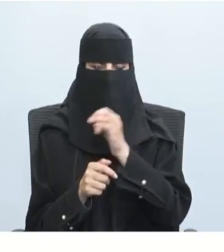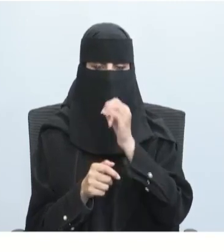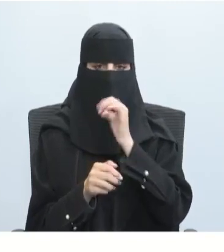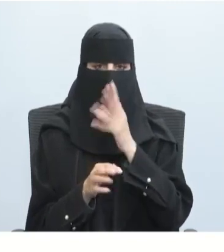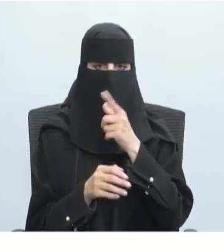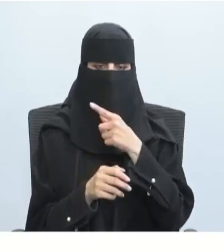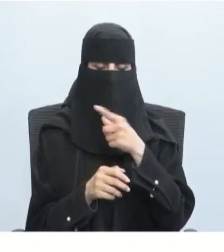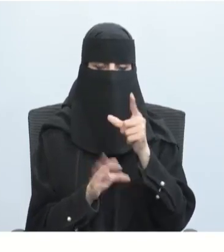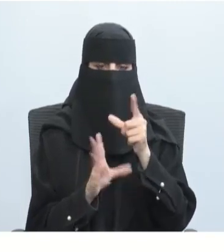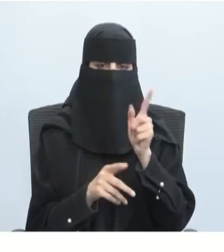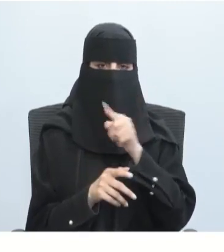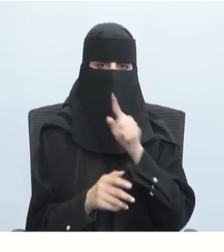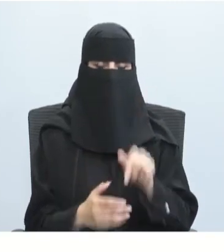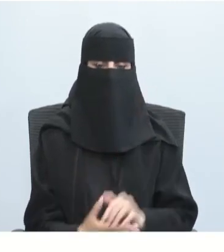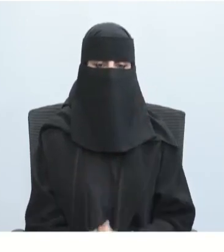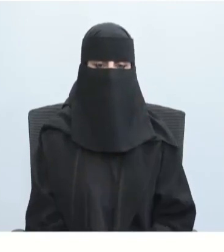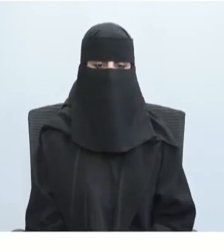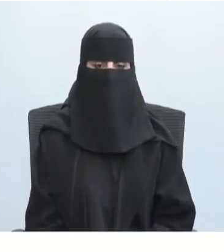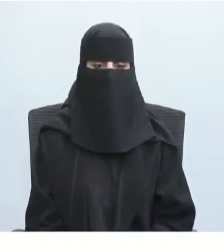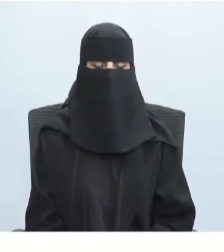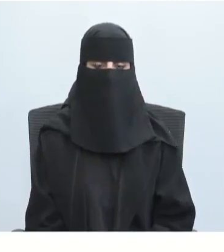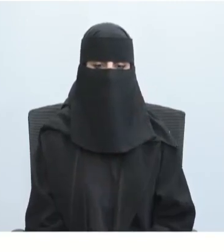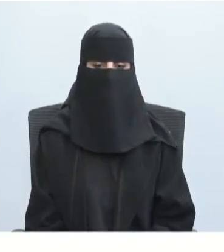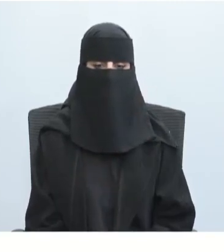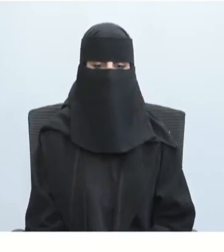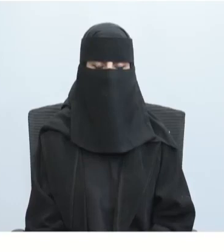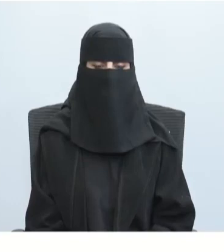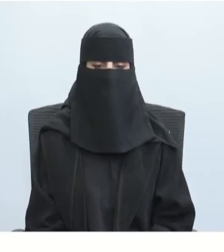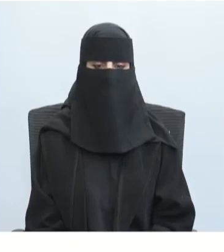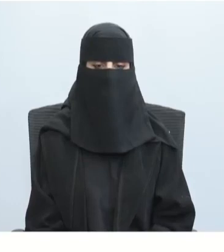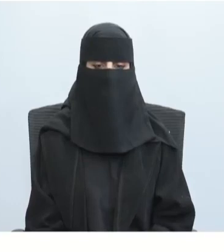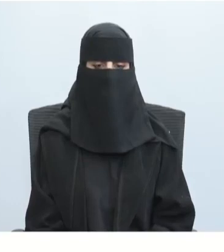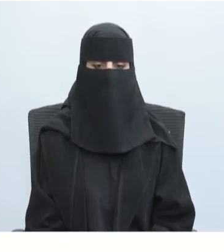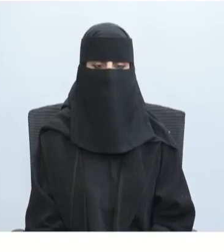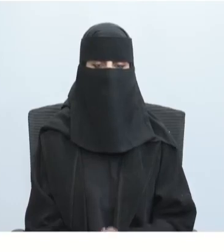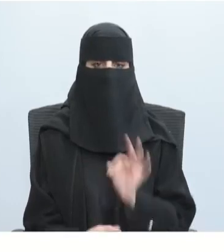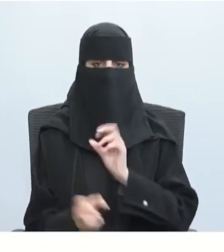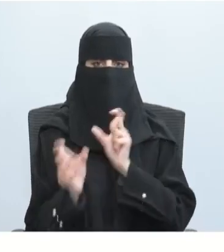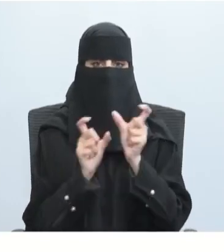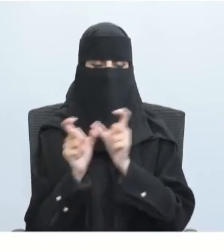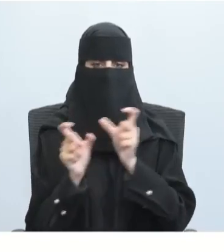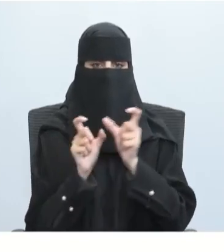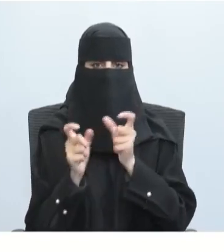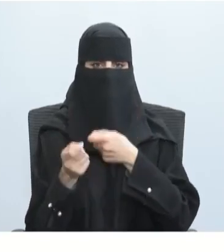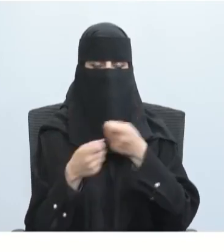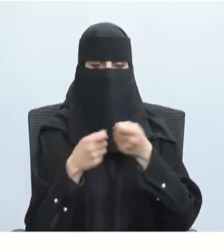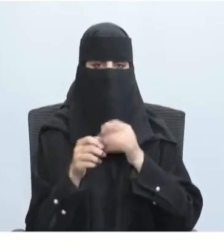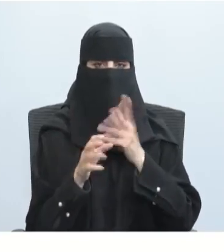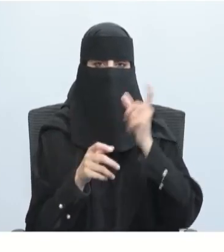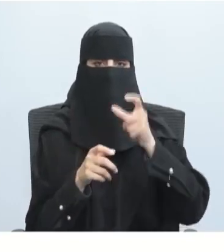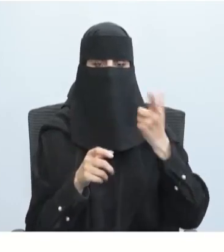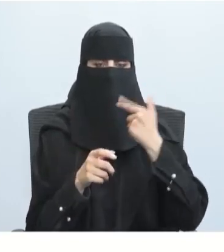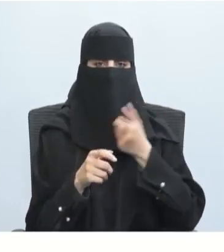القرض ذكرنا تستخدم هذه الحسابات القيمه الزمن ال نقود في البنوك التجاريه حينما ياخذ شخصا ما